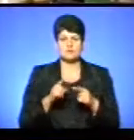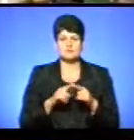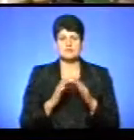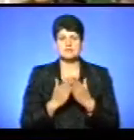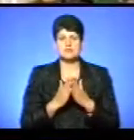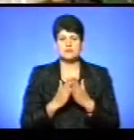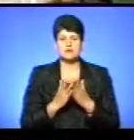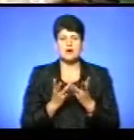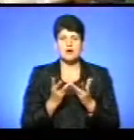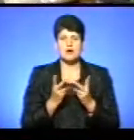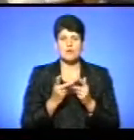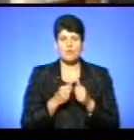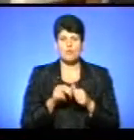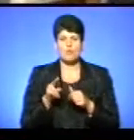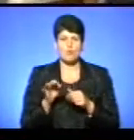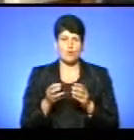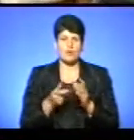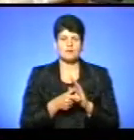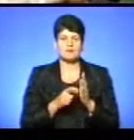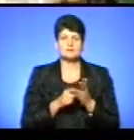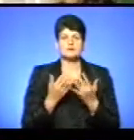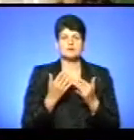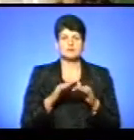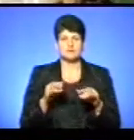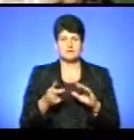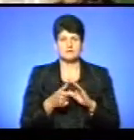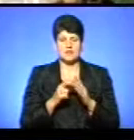книжці, рахуємо по класах, скільки учнів в